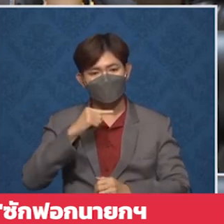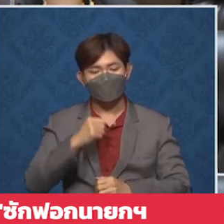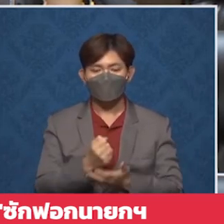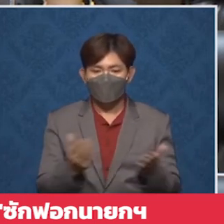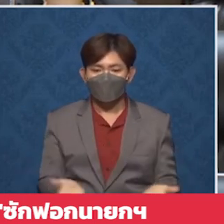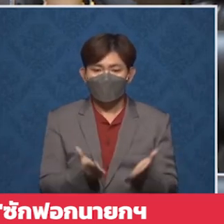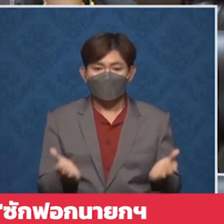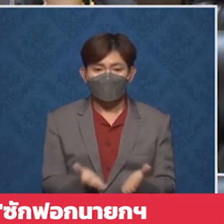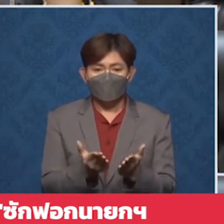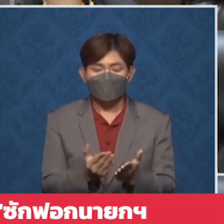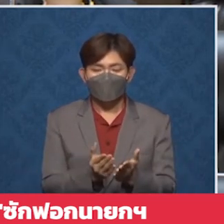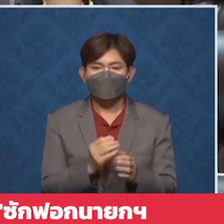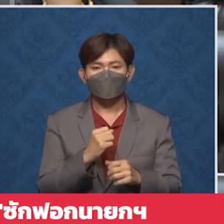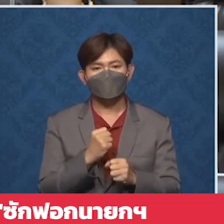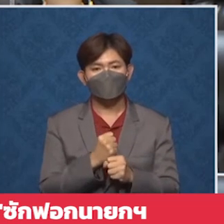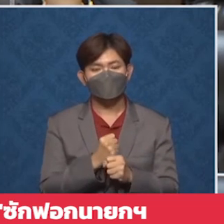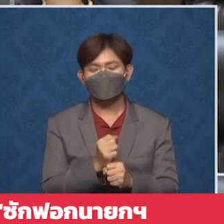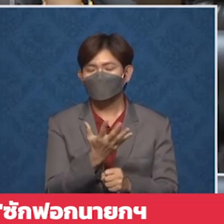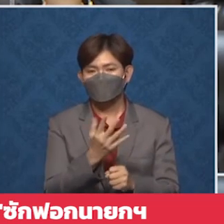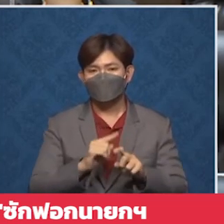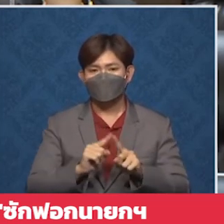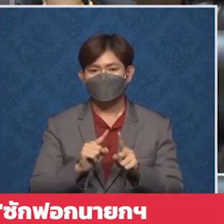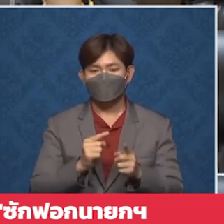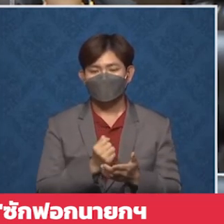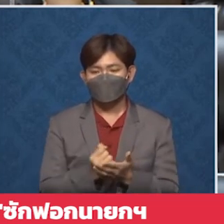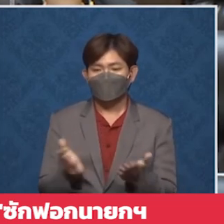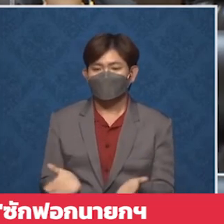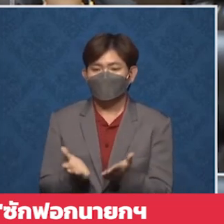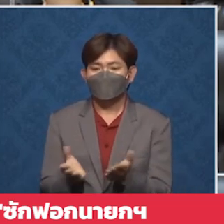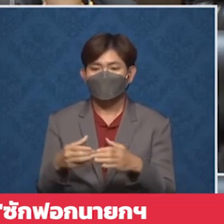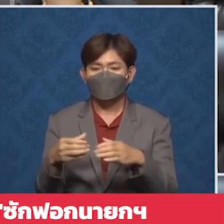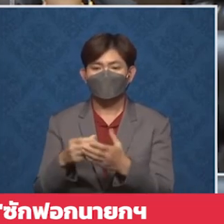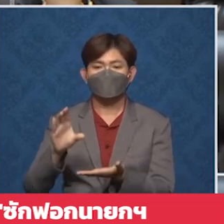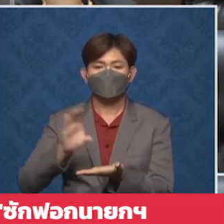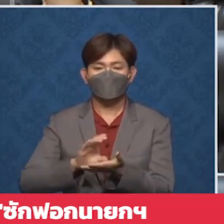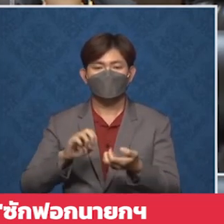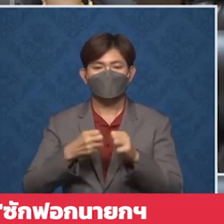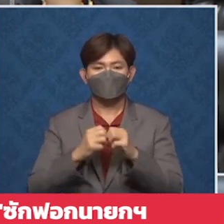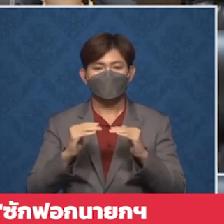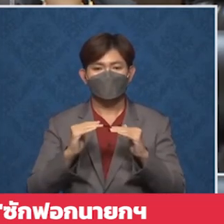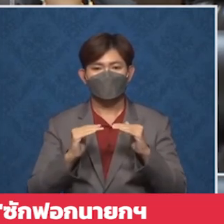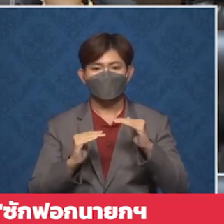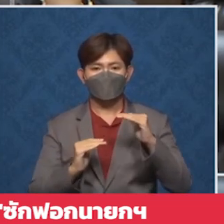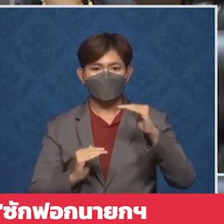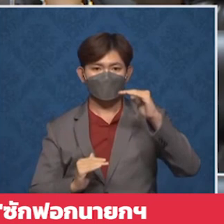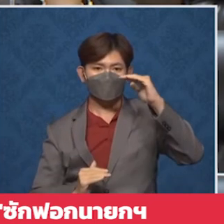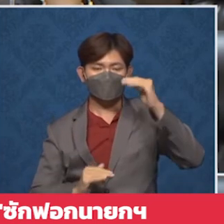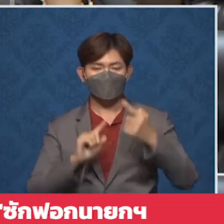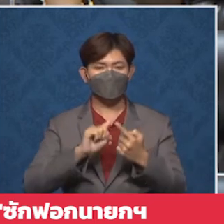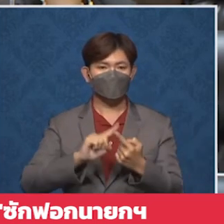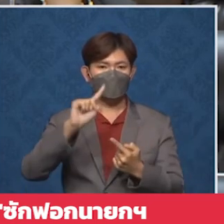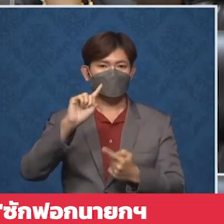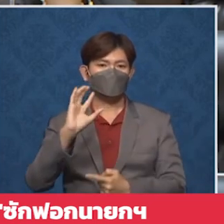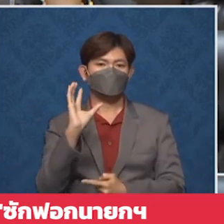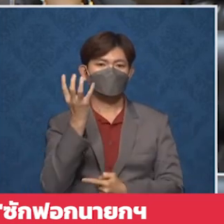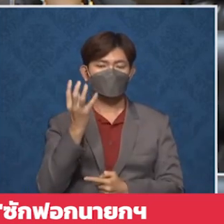ตนมองว่ารัฐบาลของพลเอกประยุทธ์คือรัฐบาลมาเฟียแบ่งกันกินหาผลประโยชน์ดังนั้นหากทำลายระบบประยุทธ์